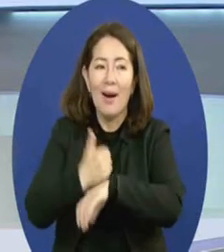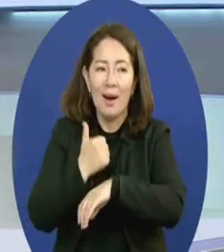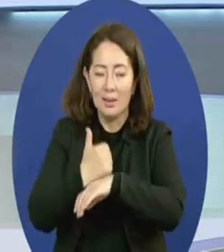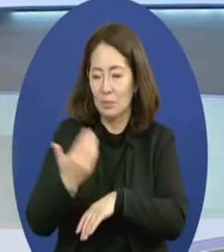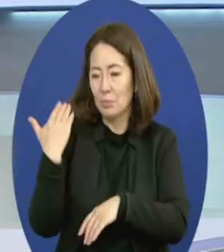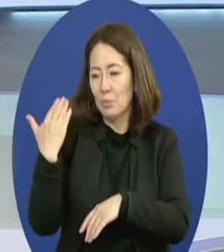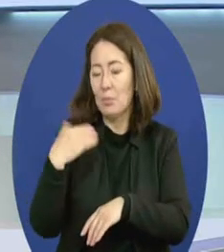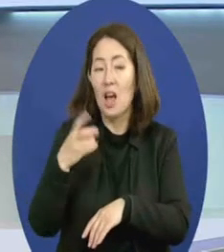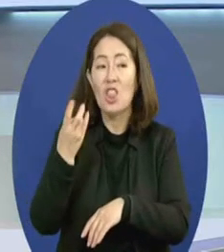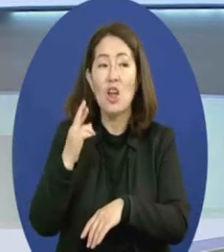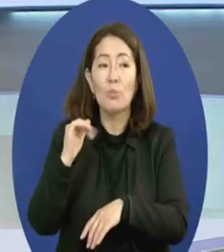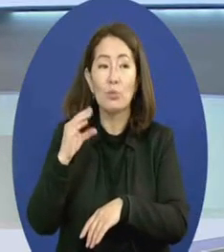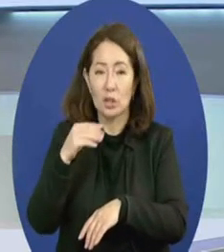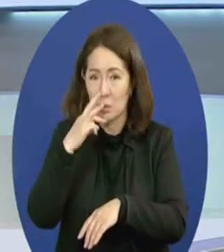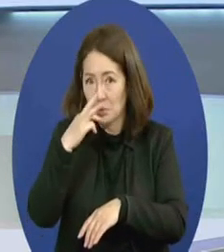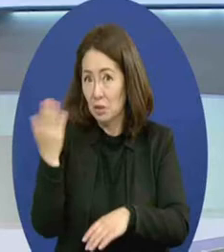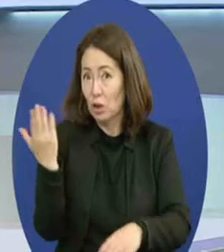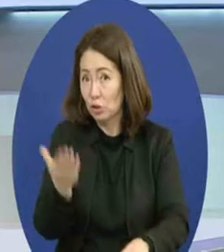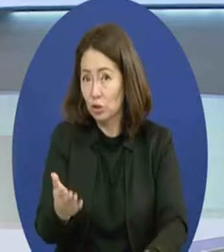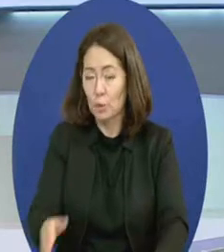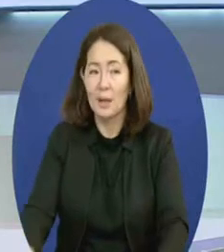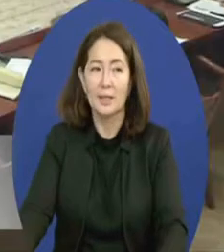Нямдорж мэдгдсэн байна.